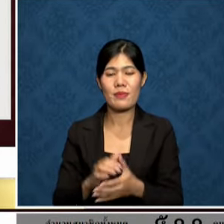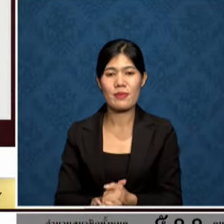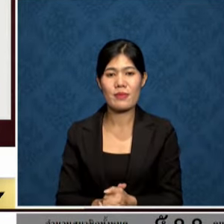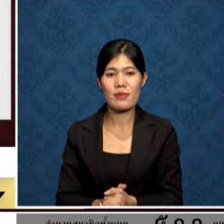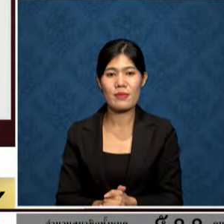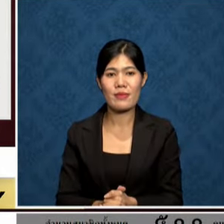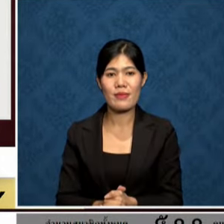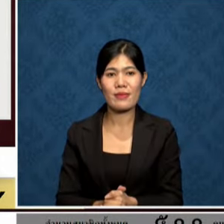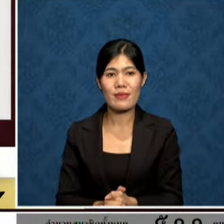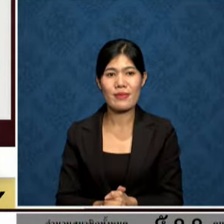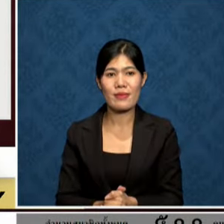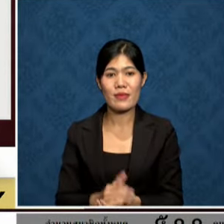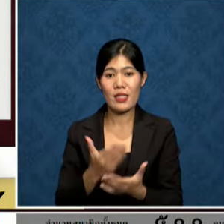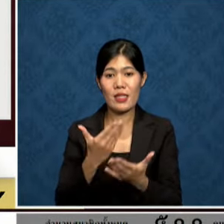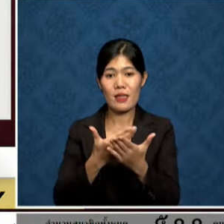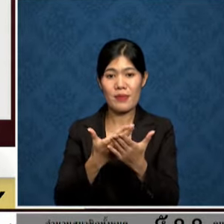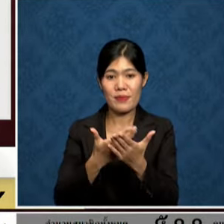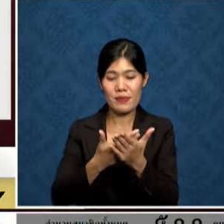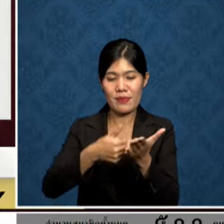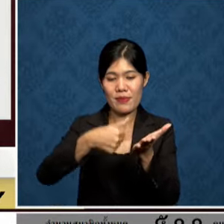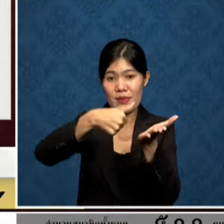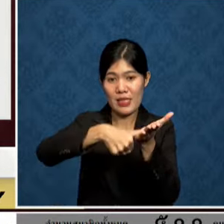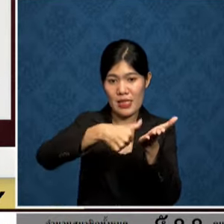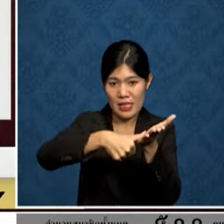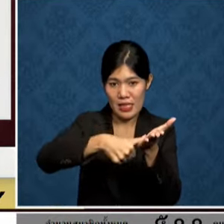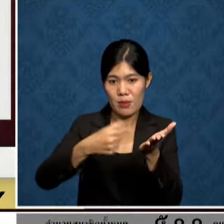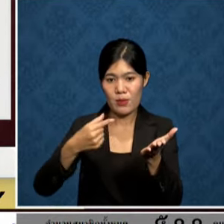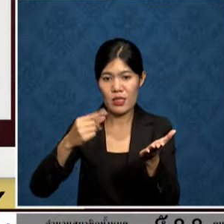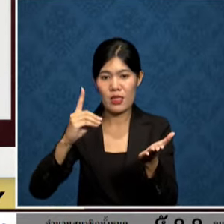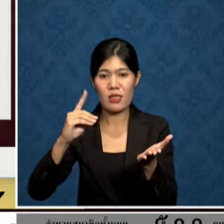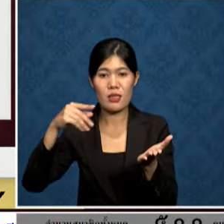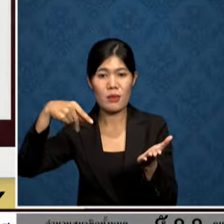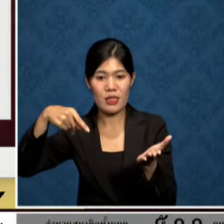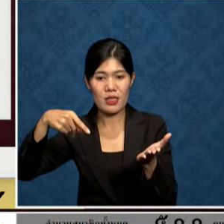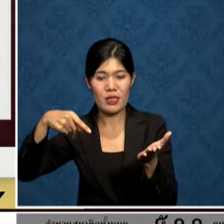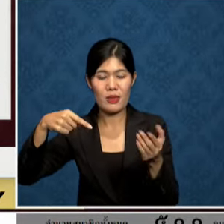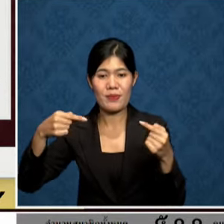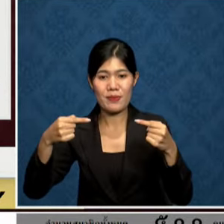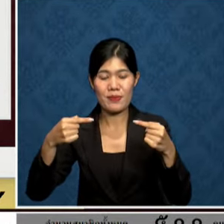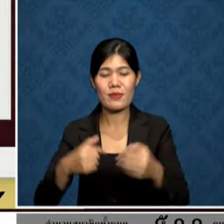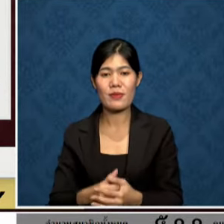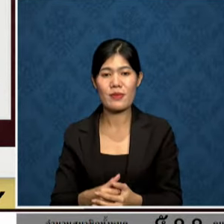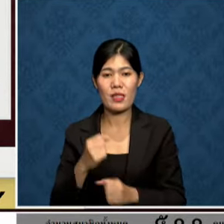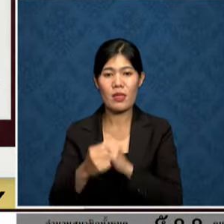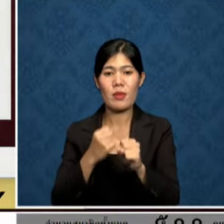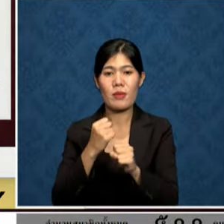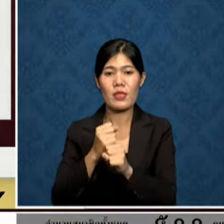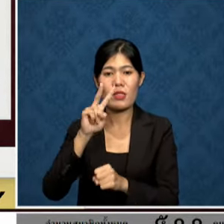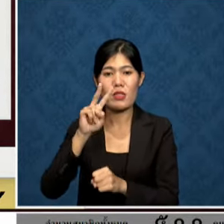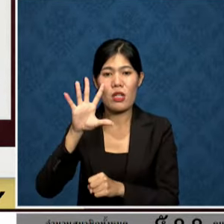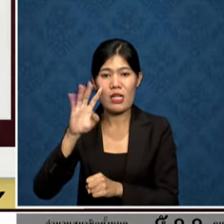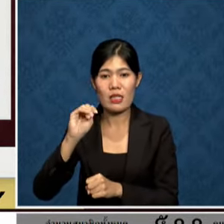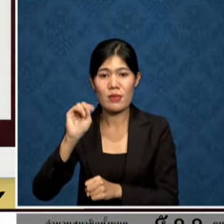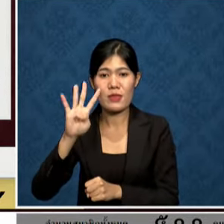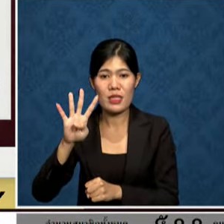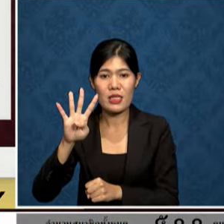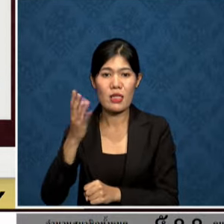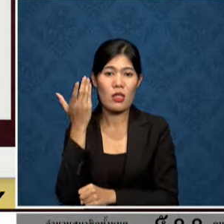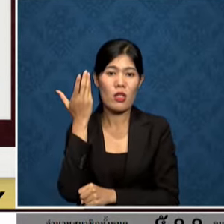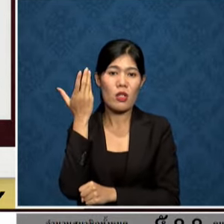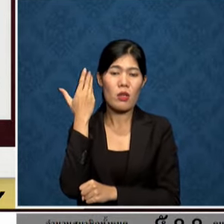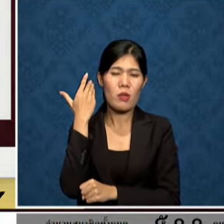ส่วนหนี้ต่อ GDPเนี่ยมันเคยสูงขึ้นไปทำพีคแรกเนี่ยตอนประมาณปี 2544หลังวิกฤตต้มยำกุ้งนะคะตอนนั้นอยู่